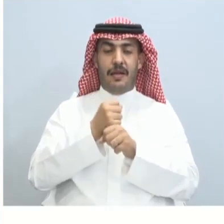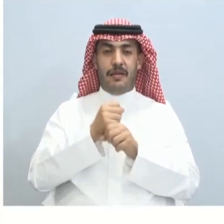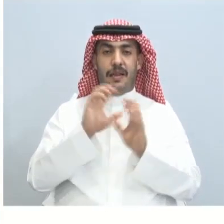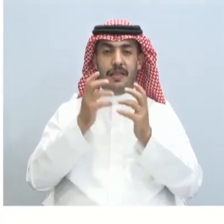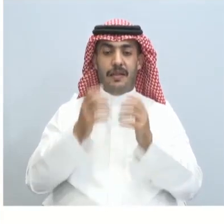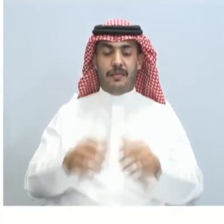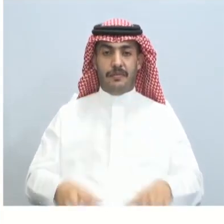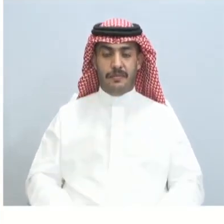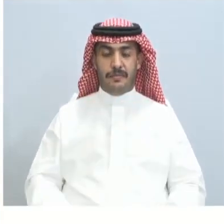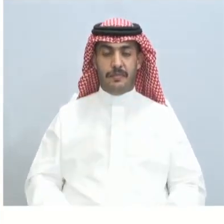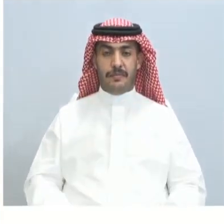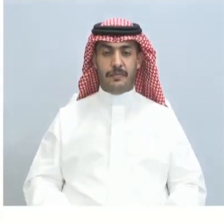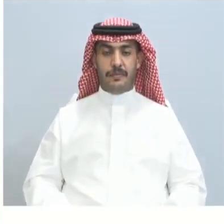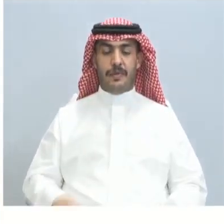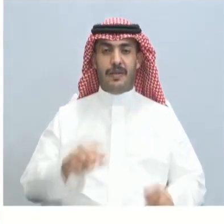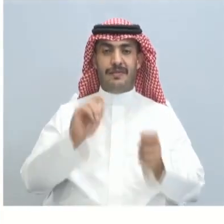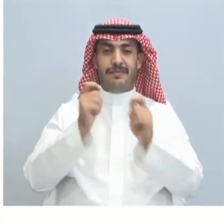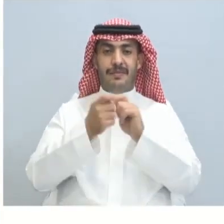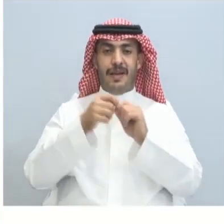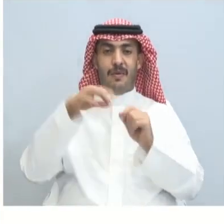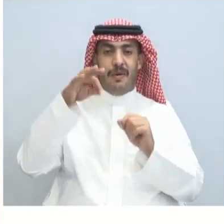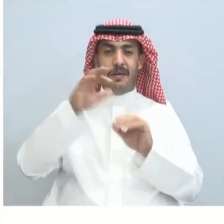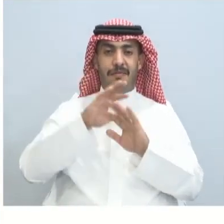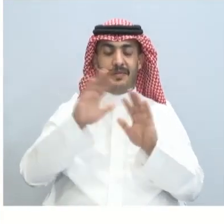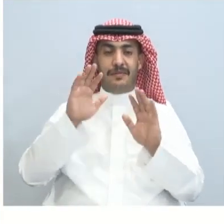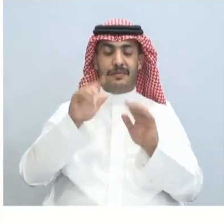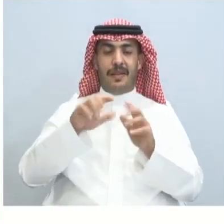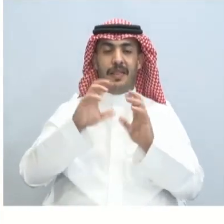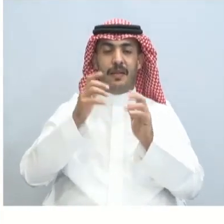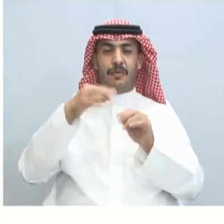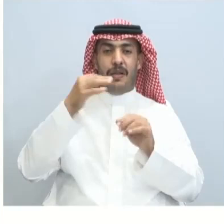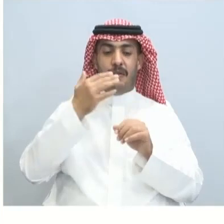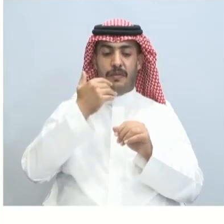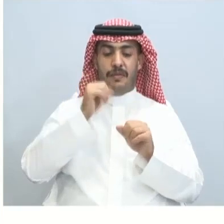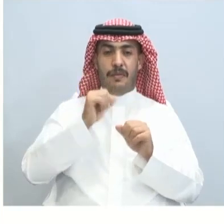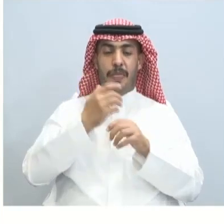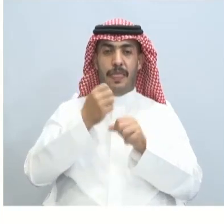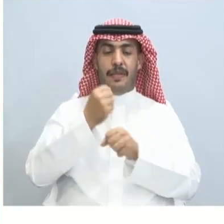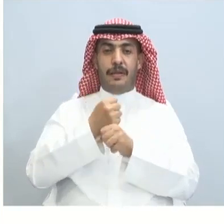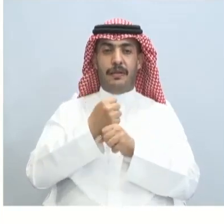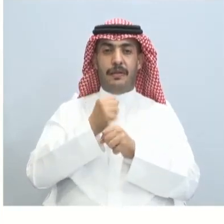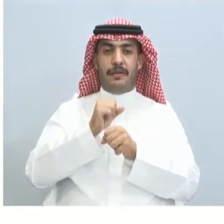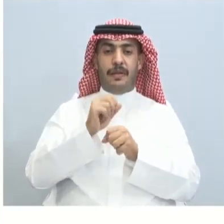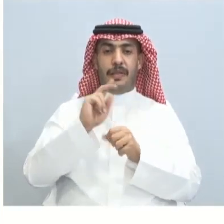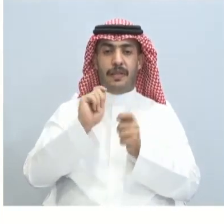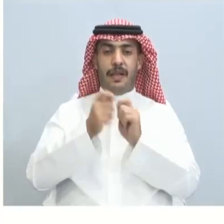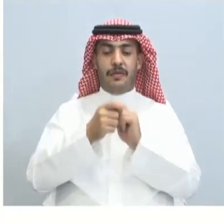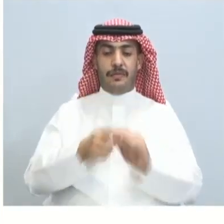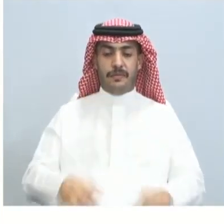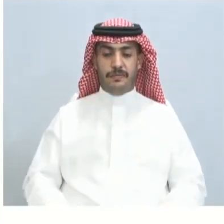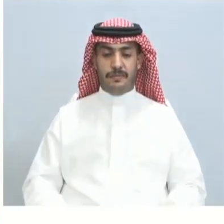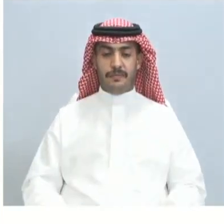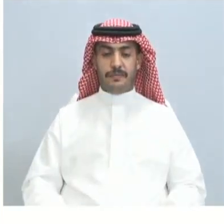الاداري او العمل الورقي تحولنا الى ادارات بلا ورق نظيره استخدام التحول